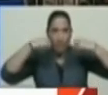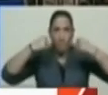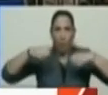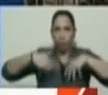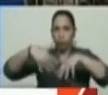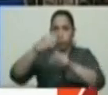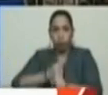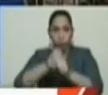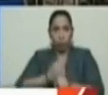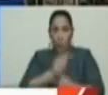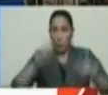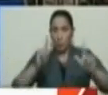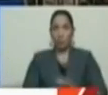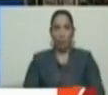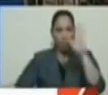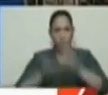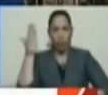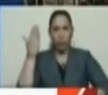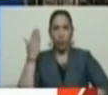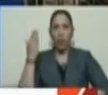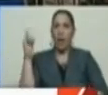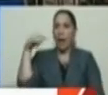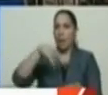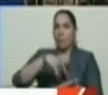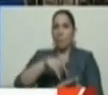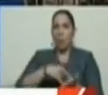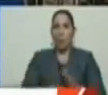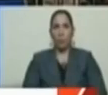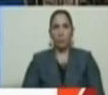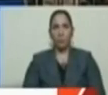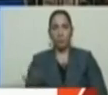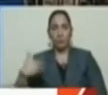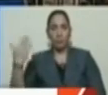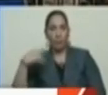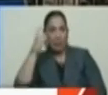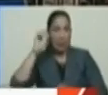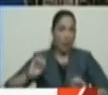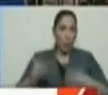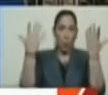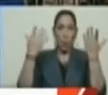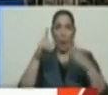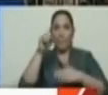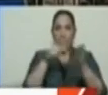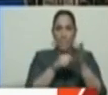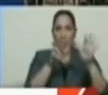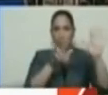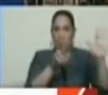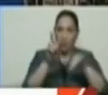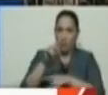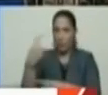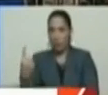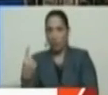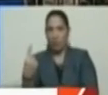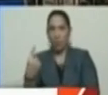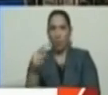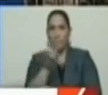الدولي. في المقابل تجد يعني دولتين بس زي المكسيك وبوليفيا هم اللي مع الرئاسة